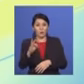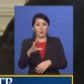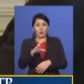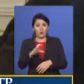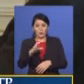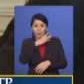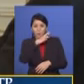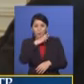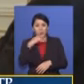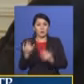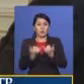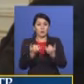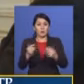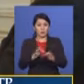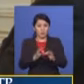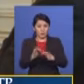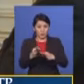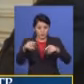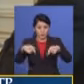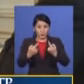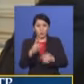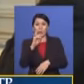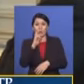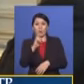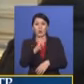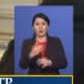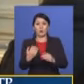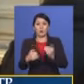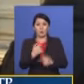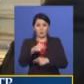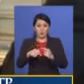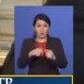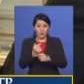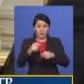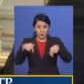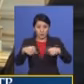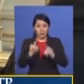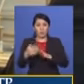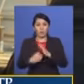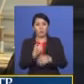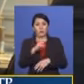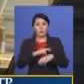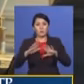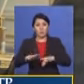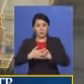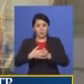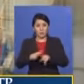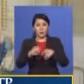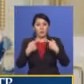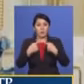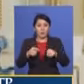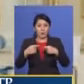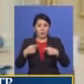қыркүйекте көптеген қызмет көрсету саласы қалпына келіп, шағын және орта бизнес қайта жанданған. Жаңа жұмыс орындары ашылып, сауда-саттық